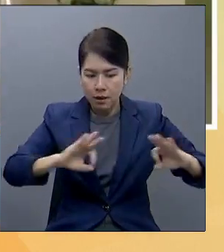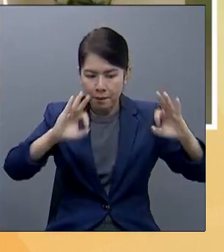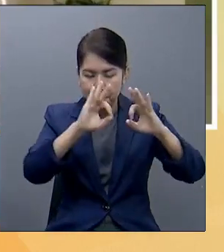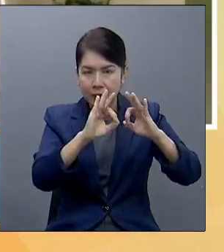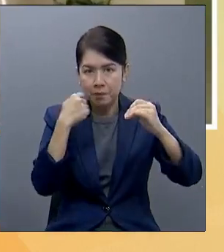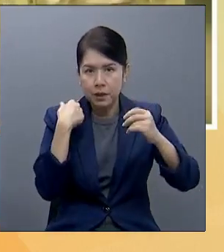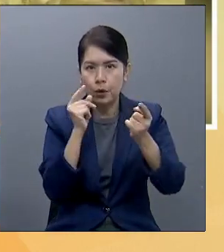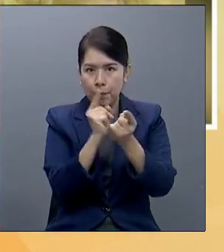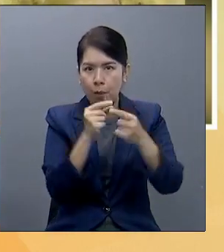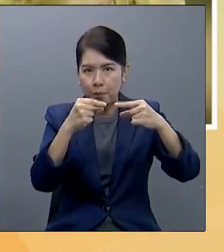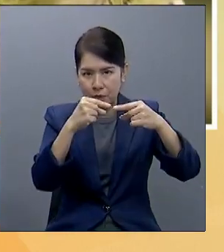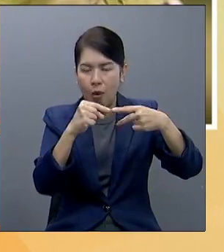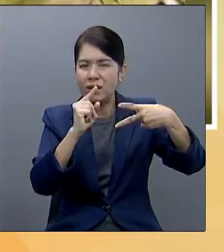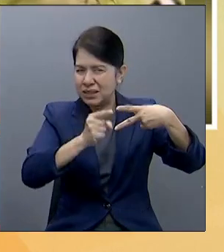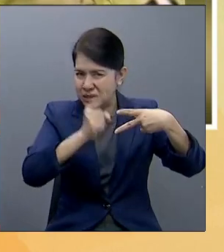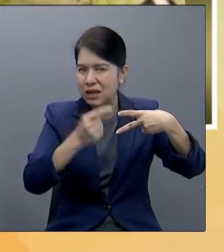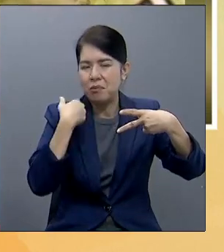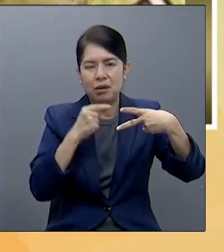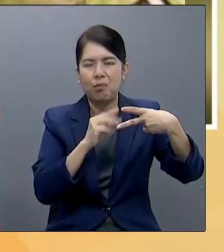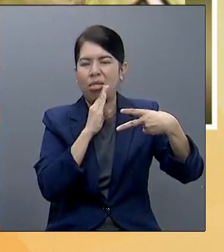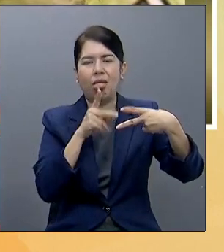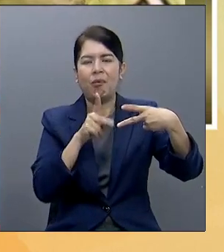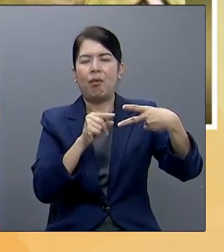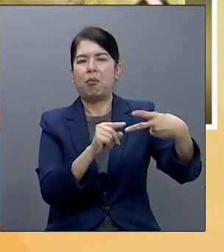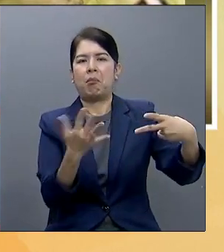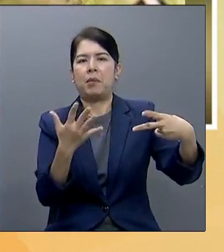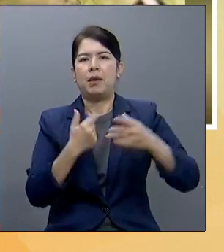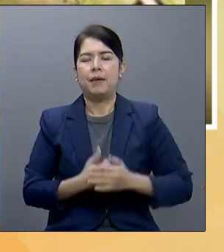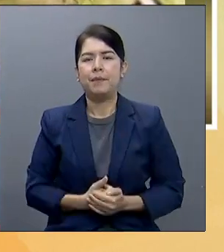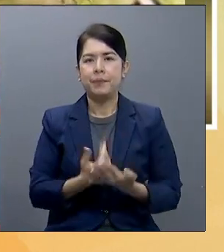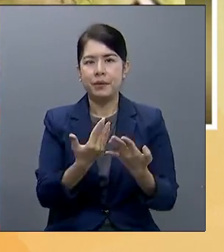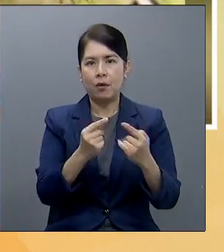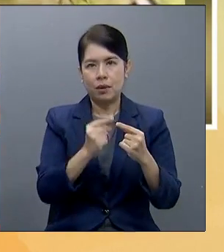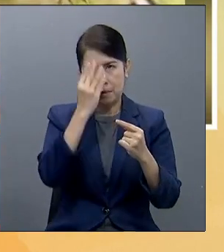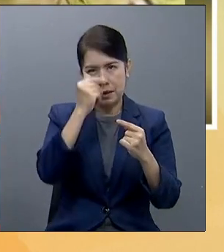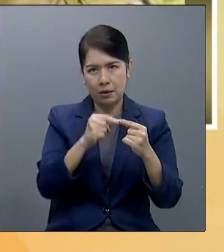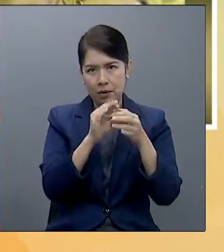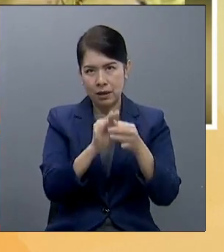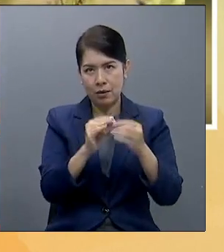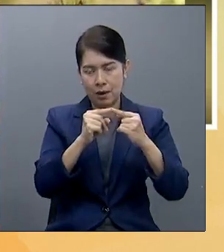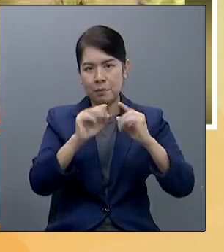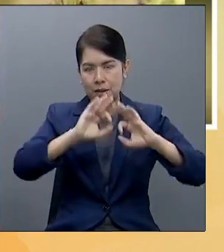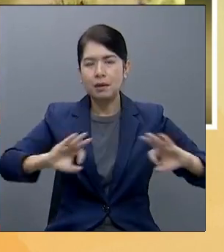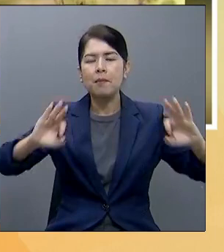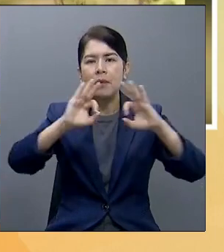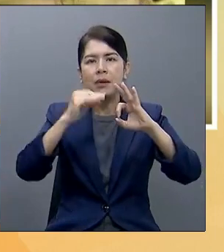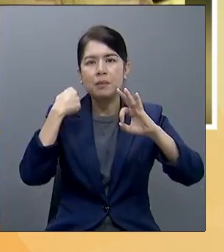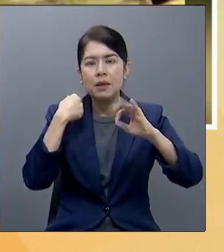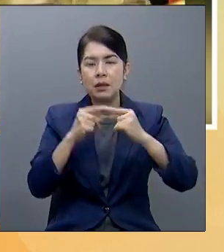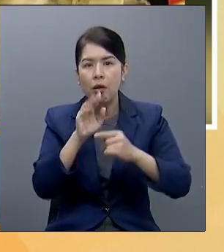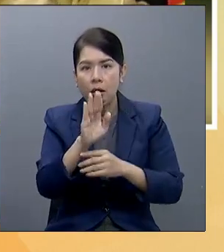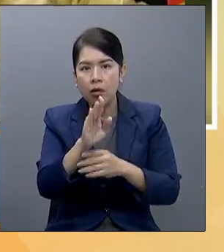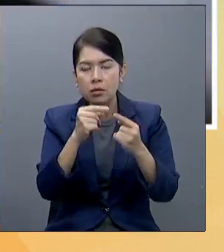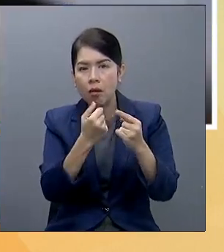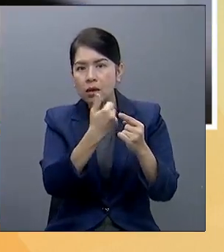จะพบในวาซาบิแท้แต่ว่าไม่พบในวาซาบิเทียมนะครับแต่ว่าจริงๆแล้วเนี่ยครับเราพบว่าสารสำคัญตัวนี้นะครับมันพบจากแหล่งอื่นๆได้ด้ว